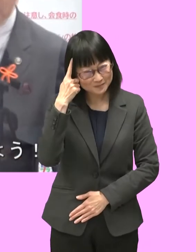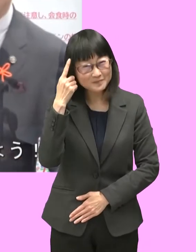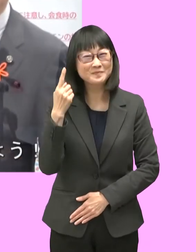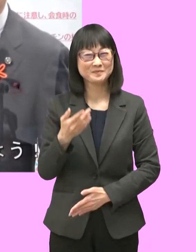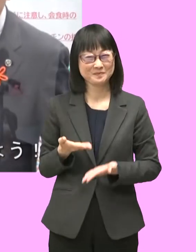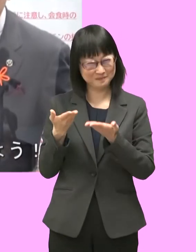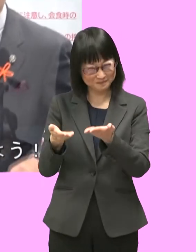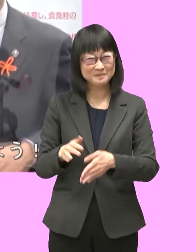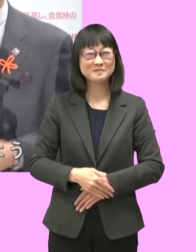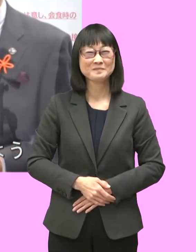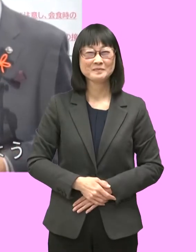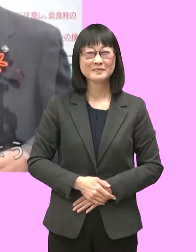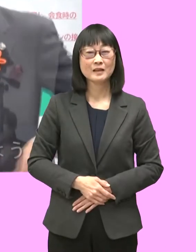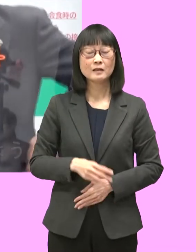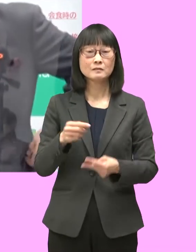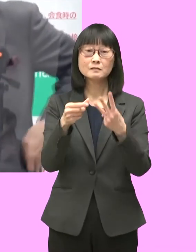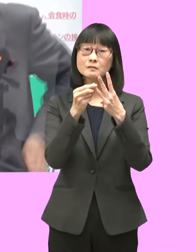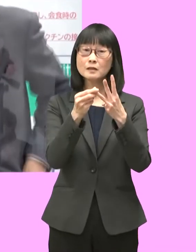3点目は以上であります。